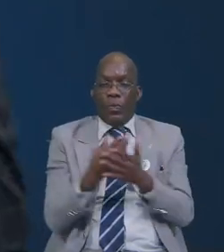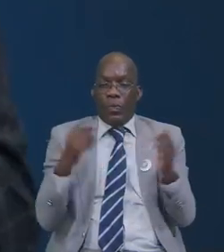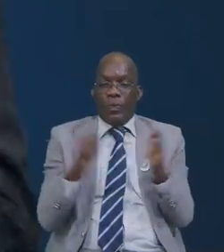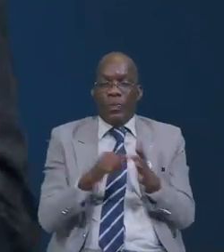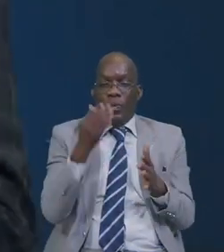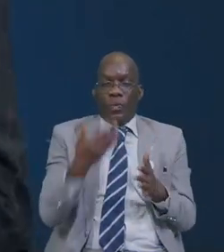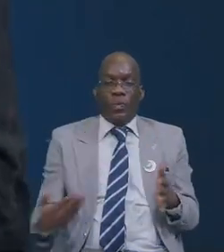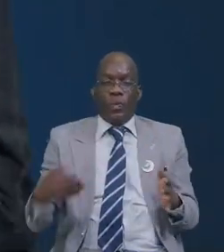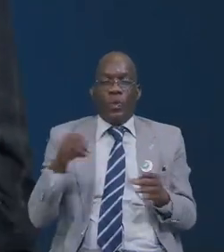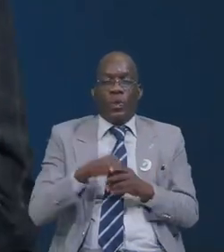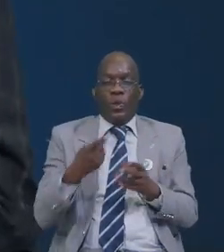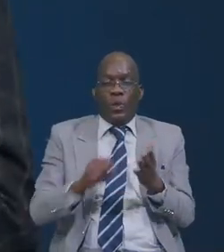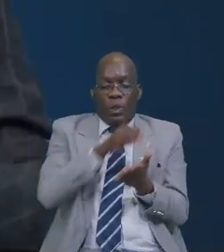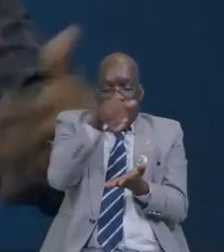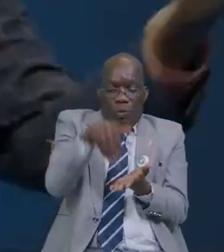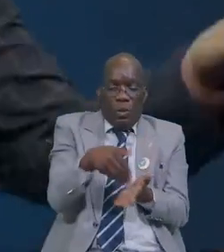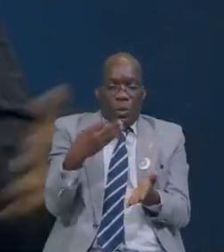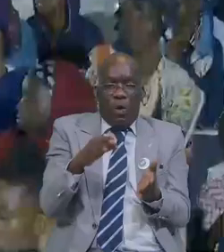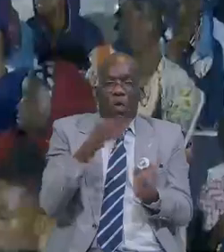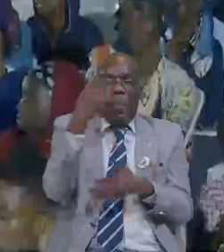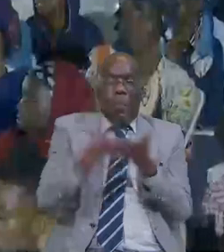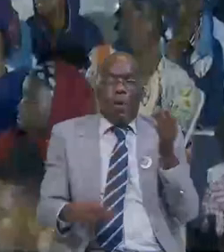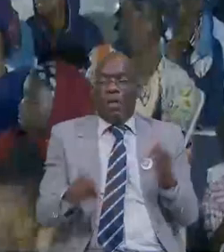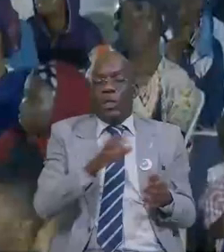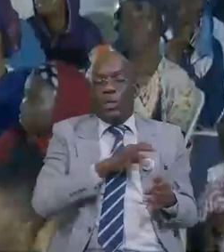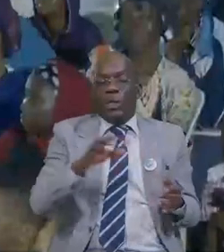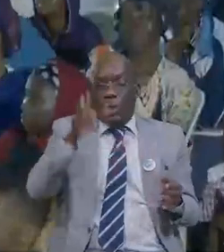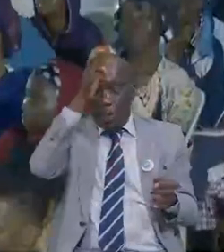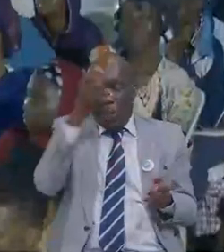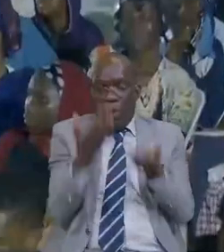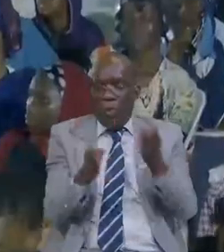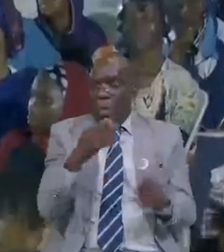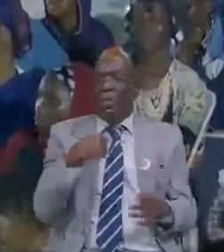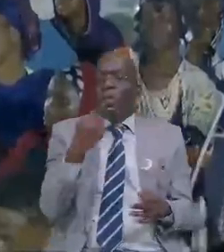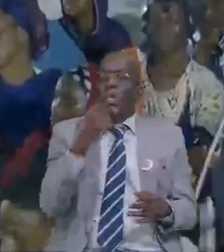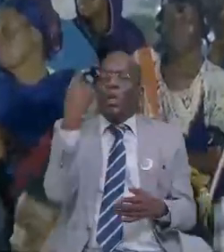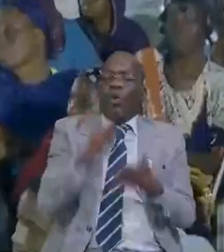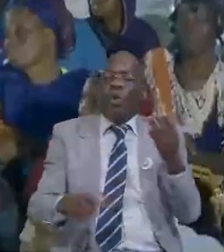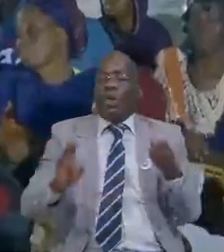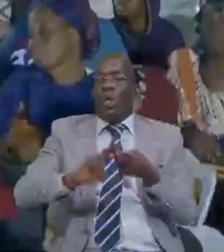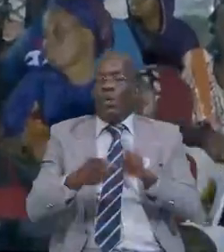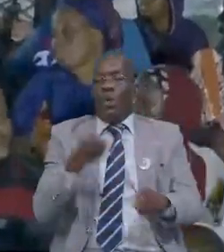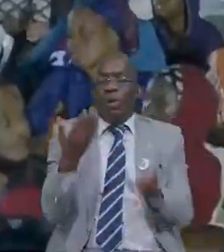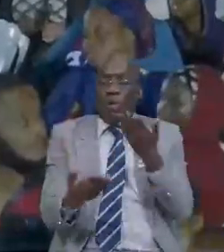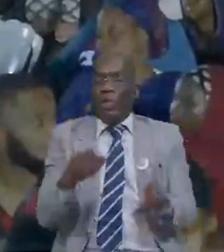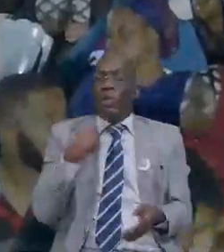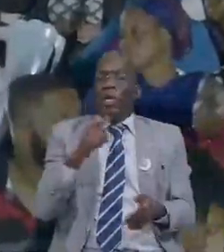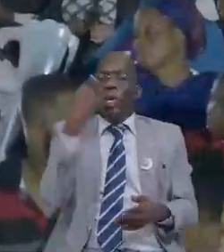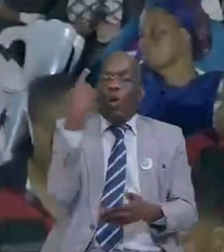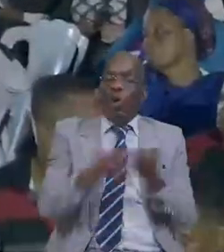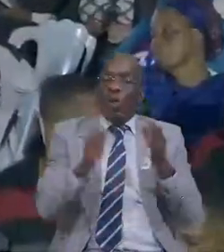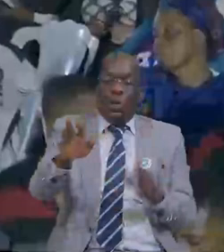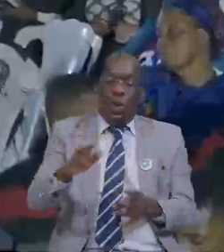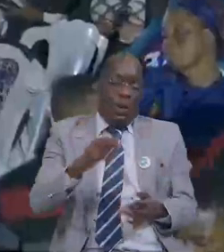choses, au milieu de tout ce que Satan peut dire, de ce que les voisins peuvent dire, de ce que toi-même, ton cœur